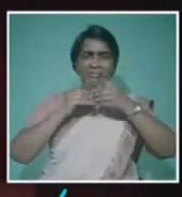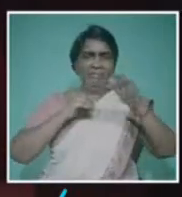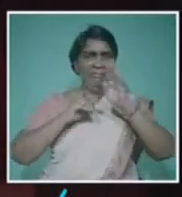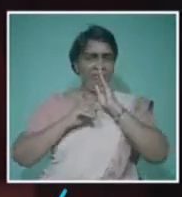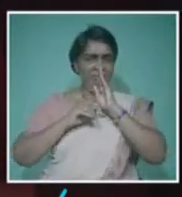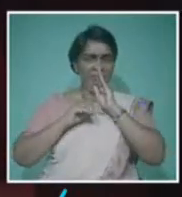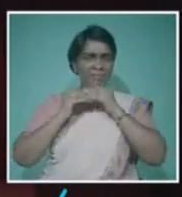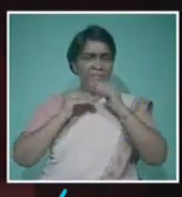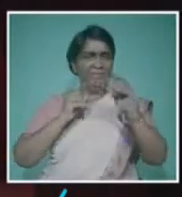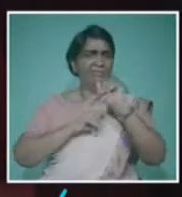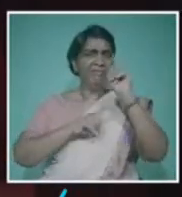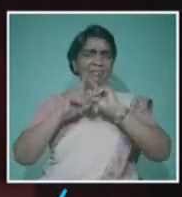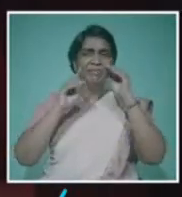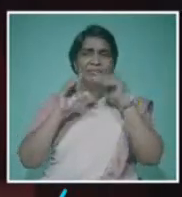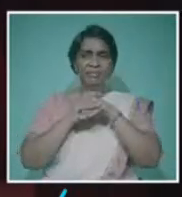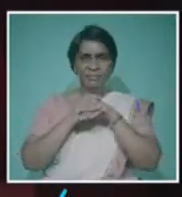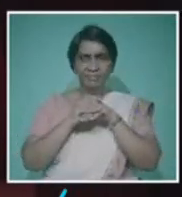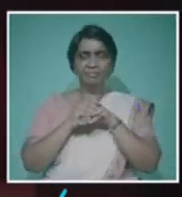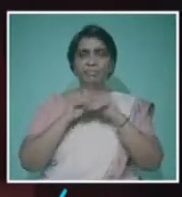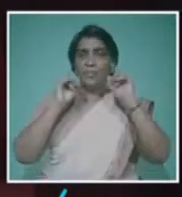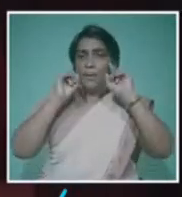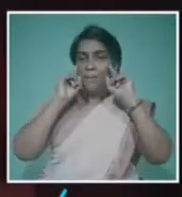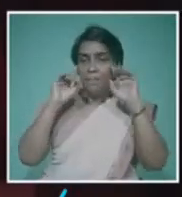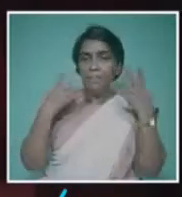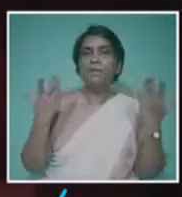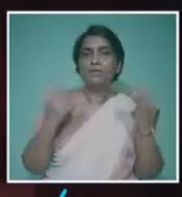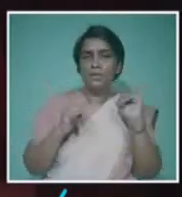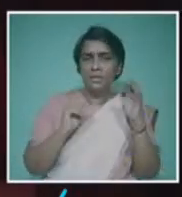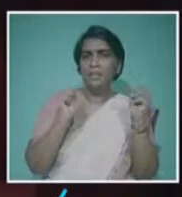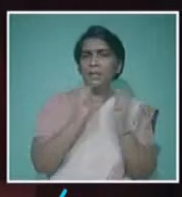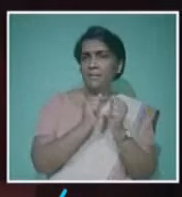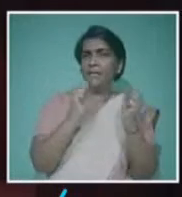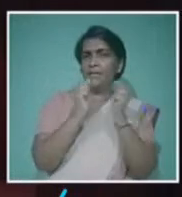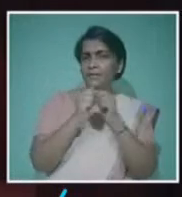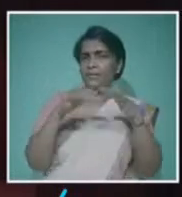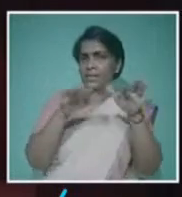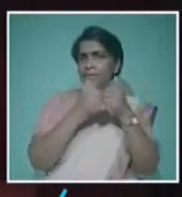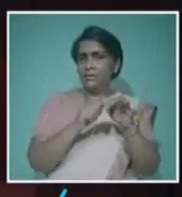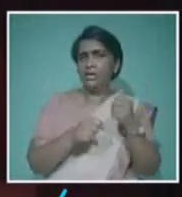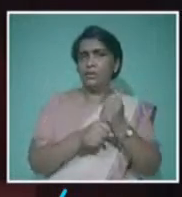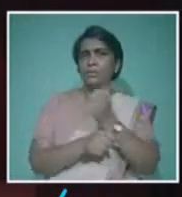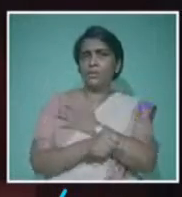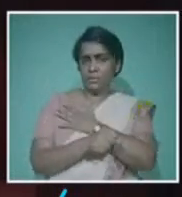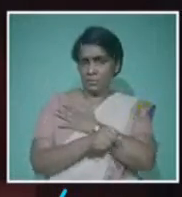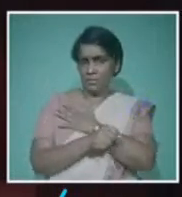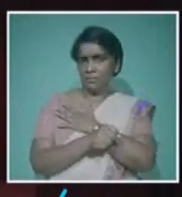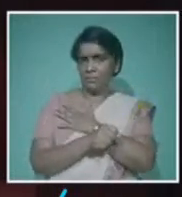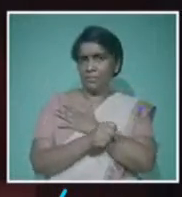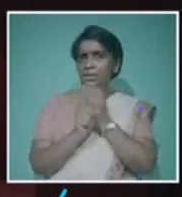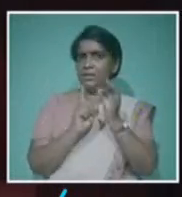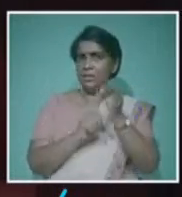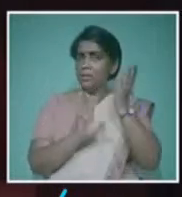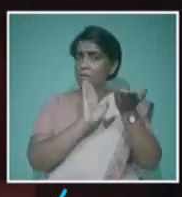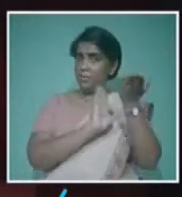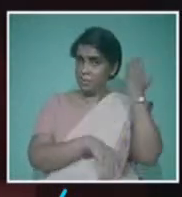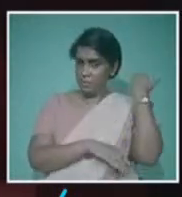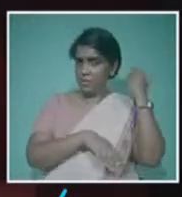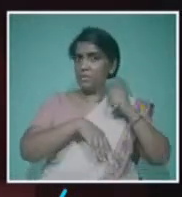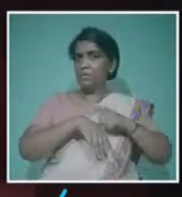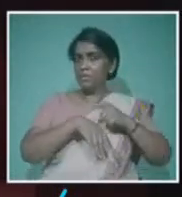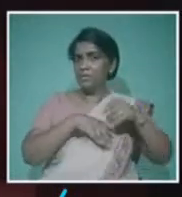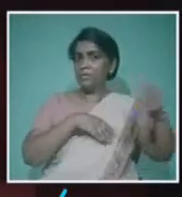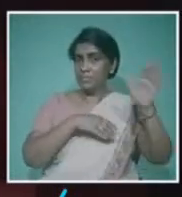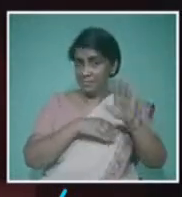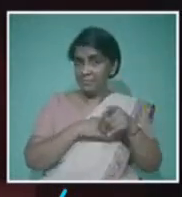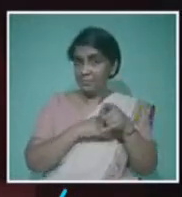මේ පාර්ලිමේන්තුව නොදැනුවත්ව යම් යම් ක්‍රියාදාමයන් සිදුනයි කියලා ගෝඨාභය රාජපක්ෂ ජනාධිපතිතුමාගේ කාලවකවානුව